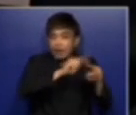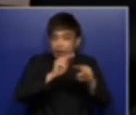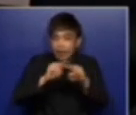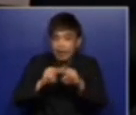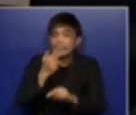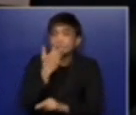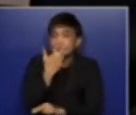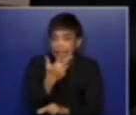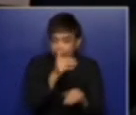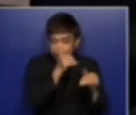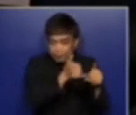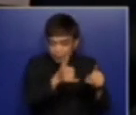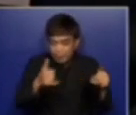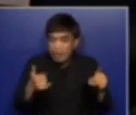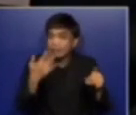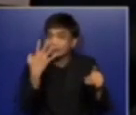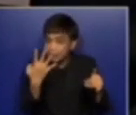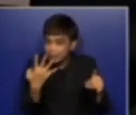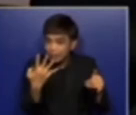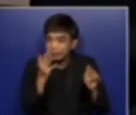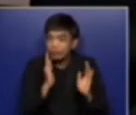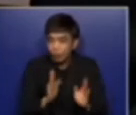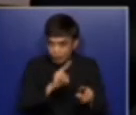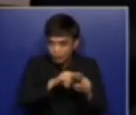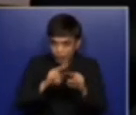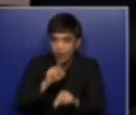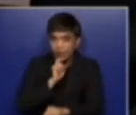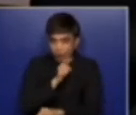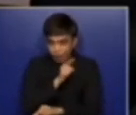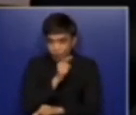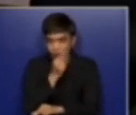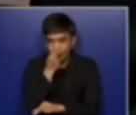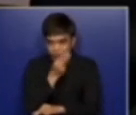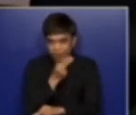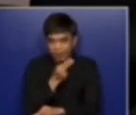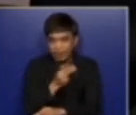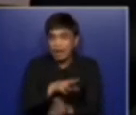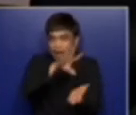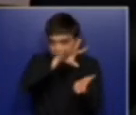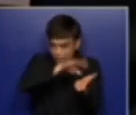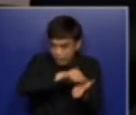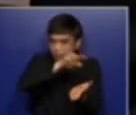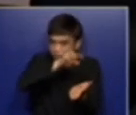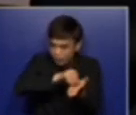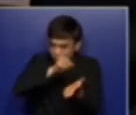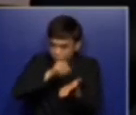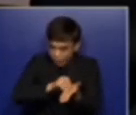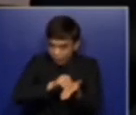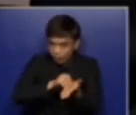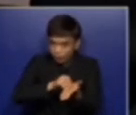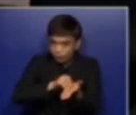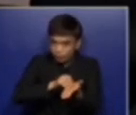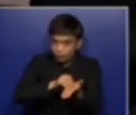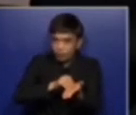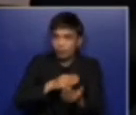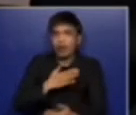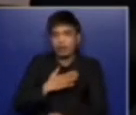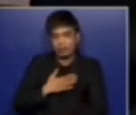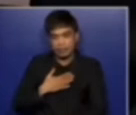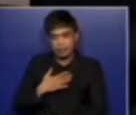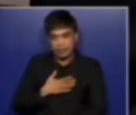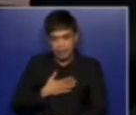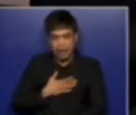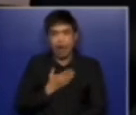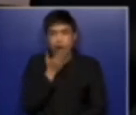3ท่าน4ท่านที่นั่งอยู่ณที่นี้4ท่านให้บันทึกไว้ว่าดิฉันร้